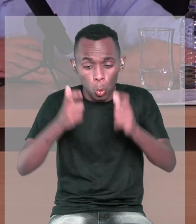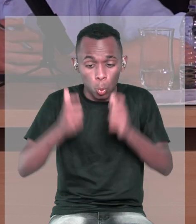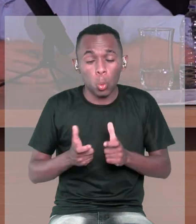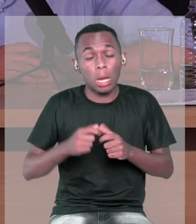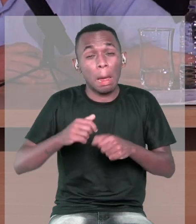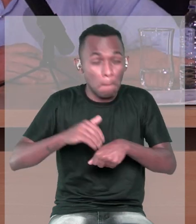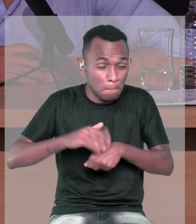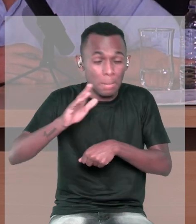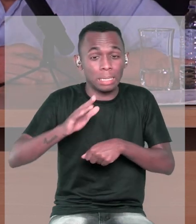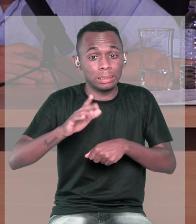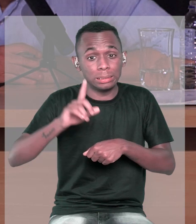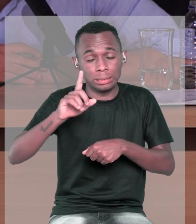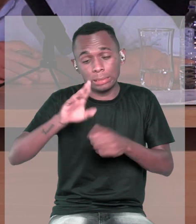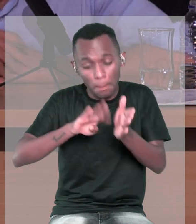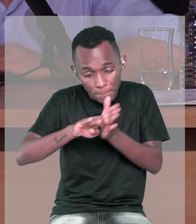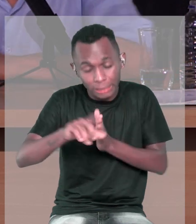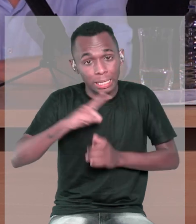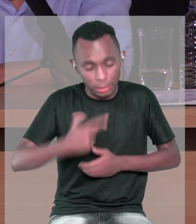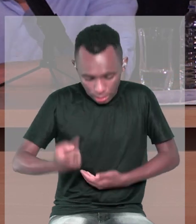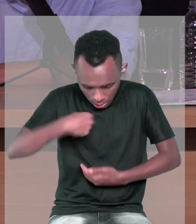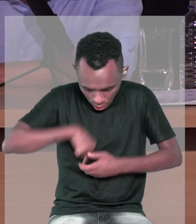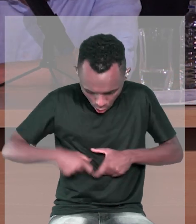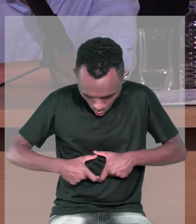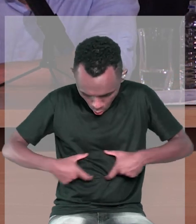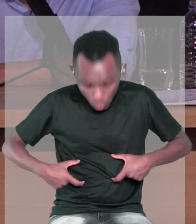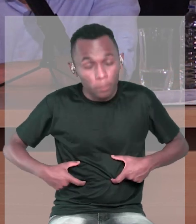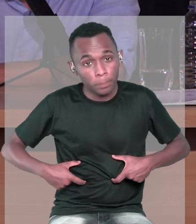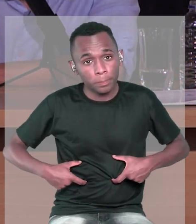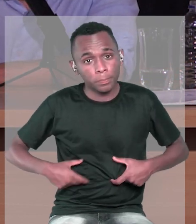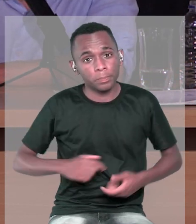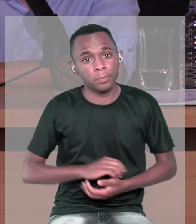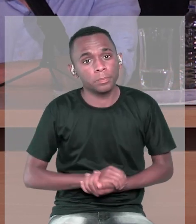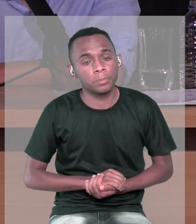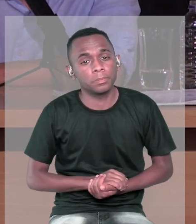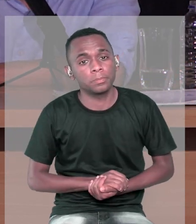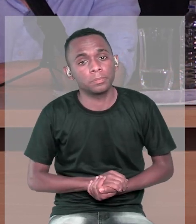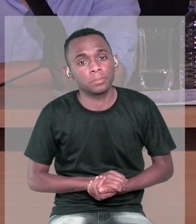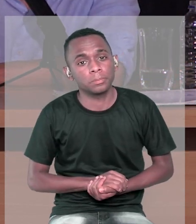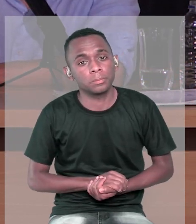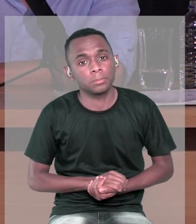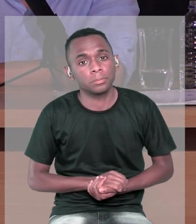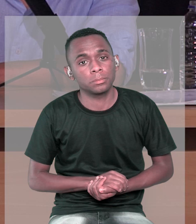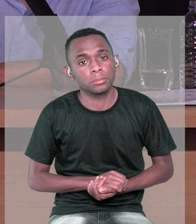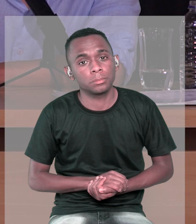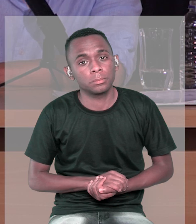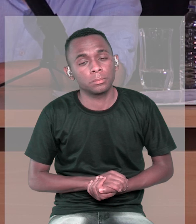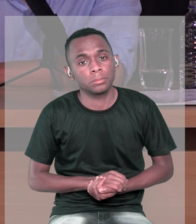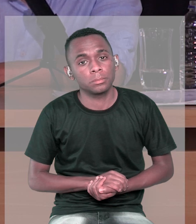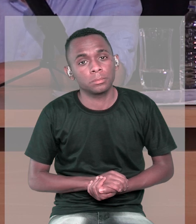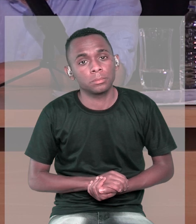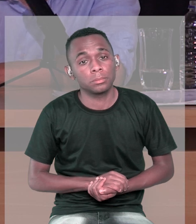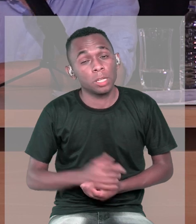mais se acumulam é no intestino grosso. Alors le problème, c'est que la philosophie a toujours eu un peu de mal avec les intestins.